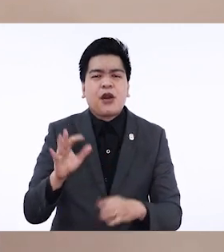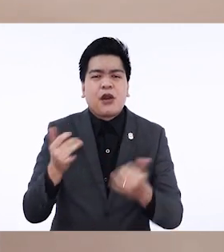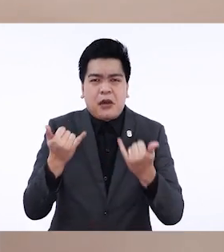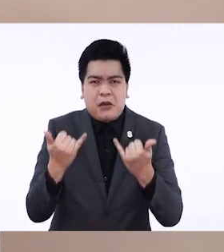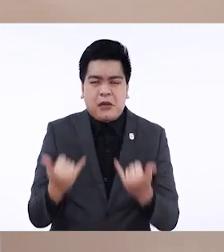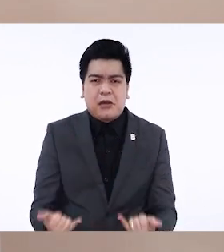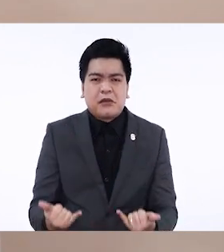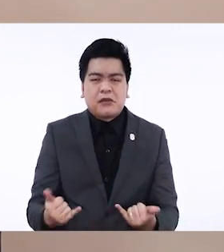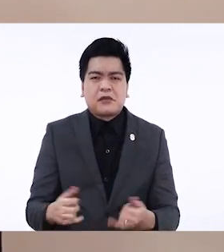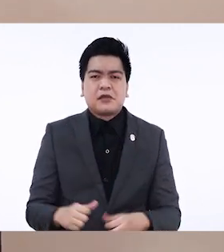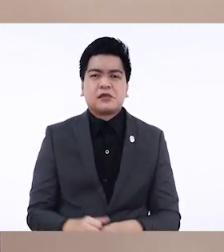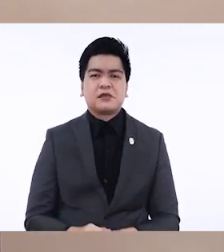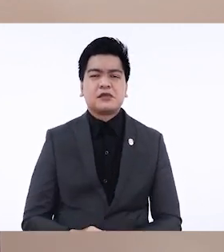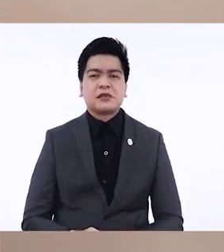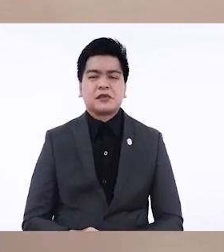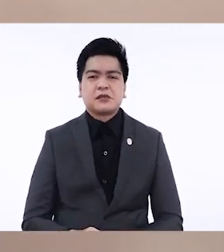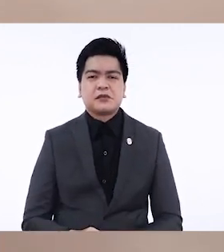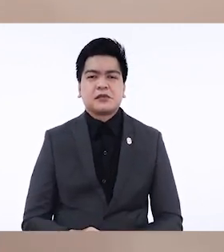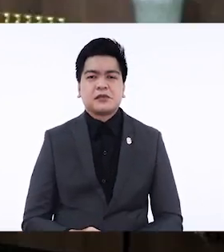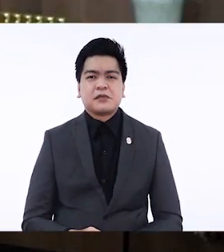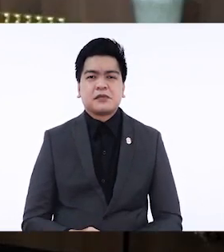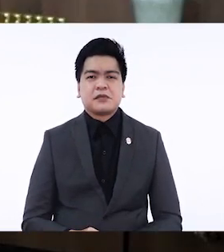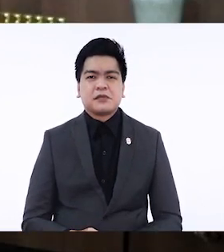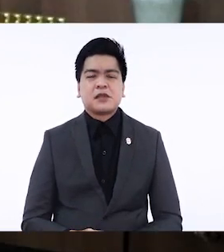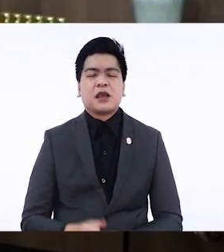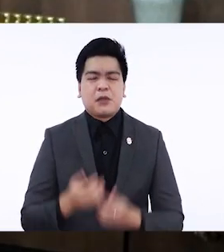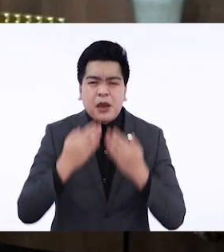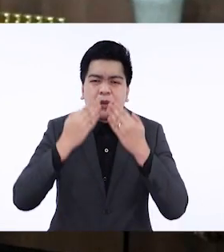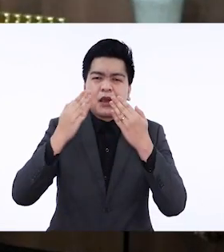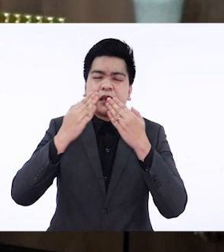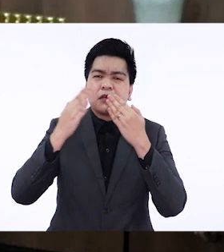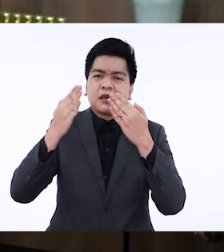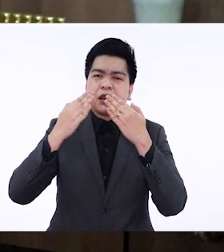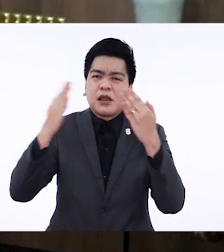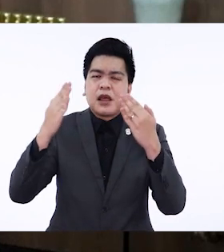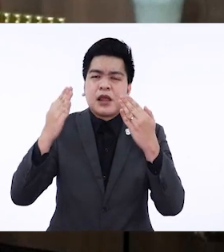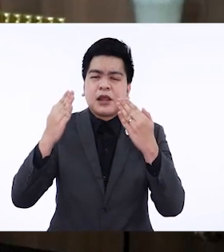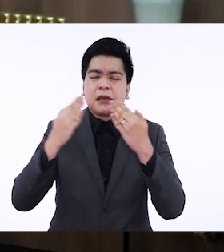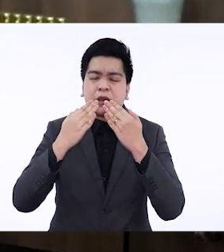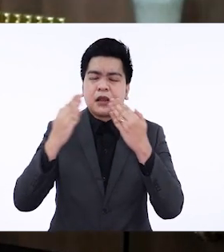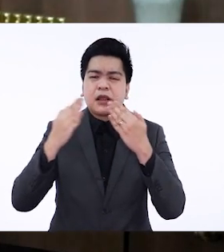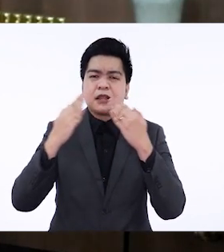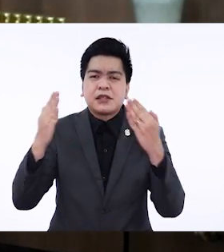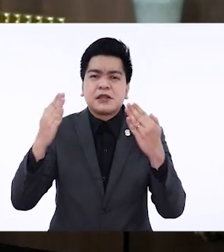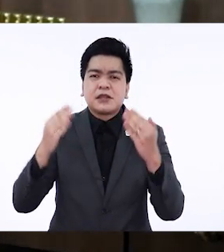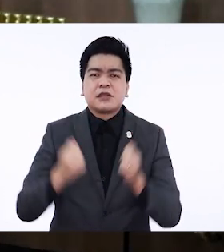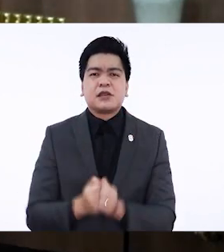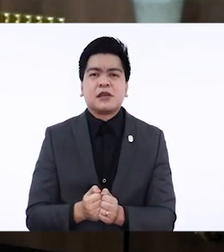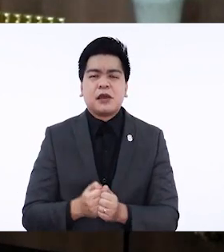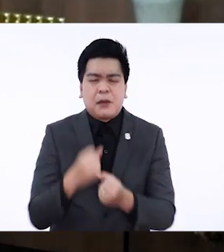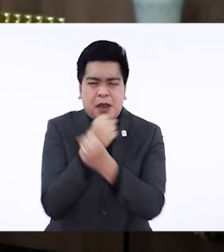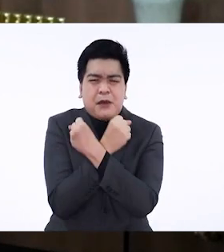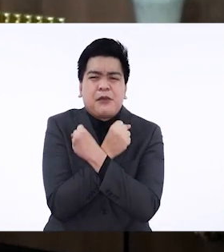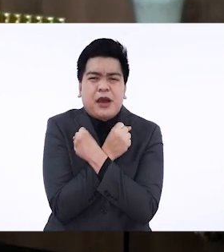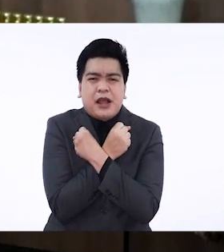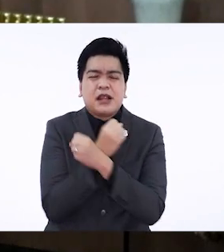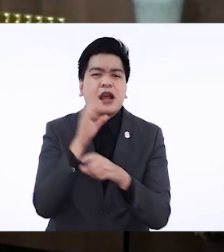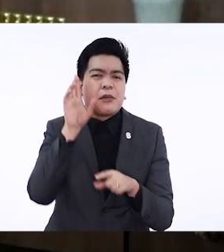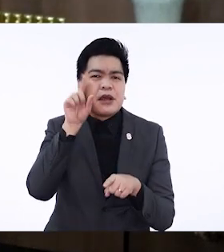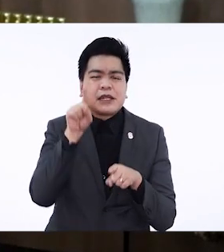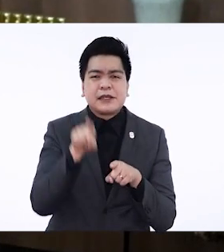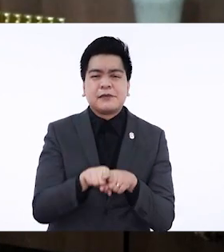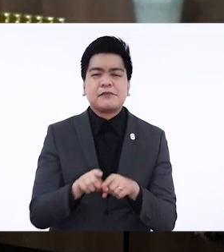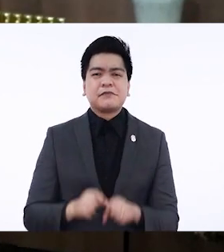may pandemya na nararanasan. Nagpapasalamat po kami ng napakarami sa ating pong pinakamamahal